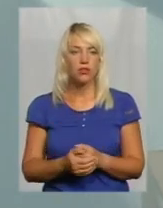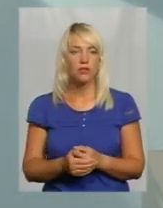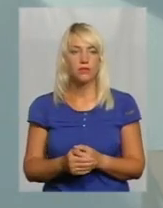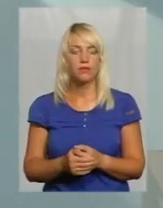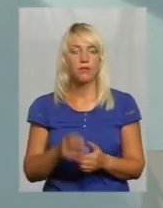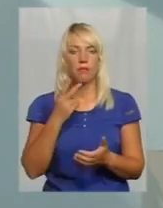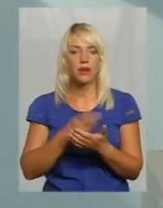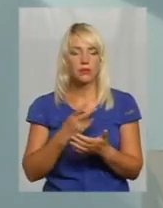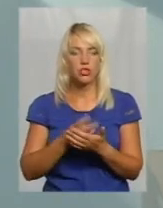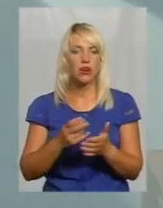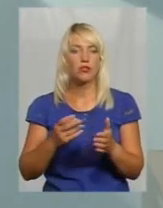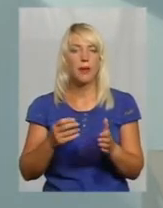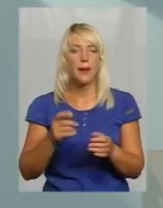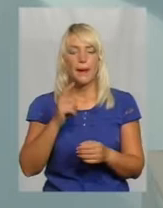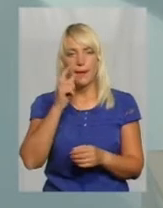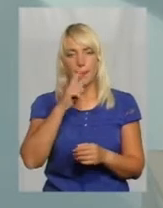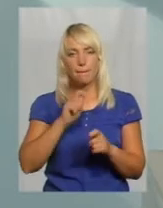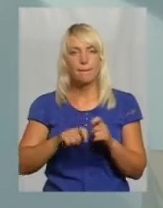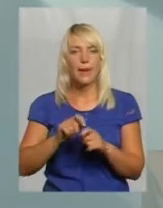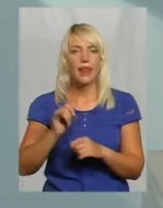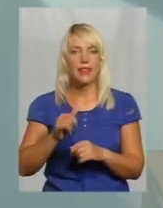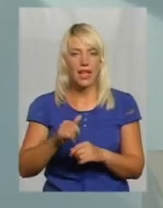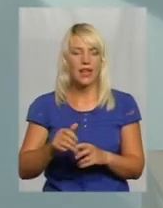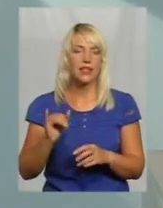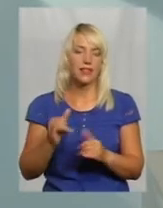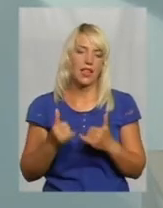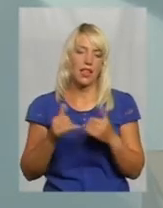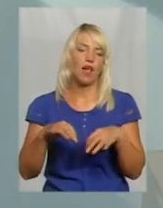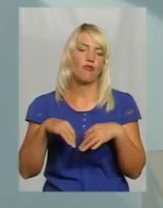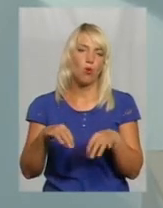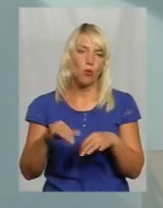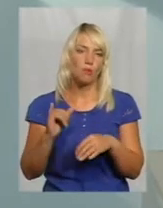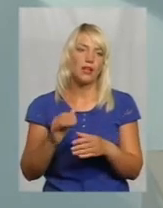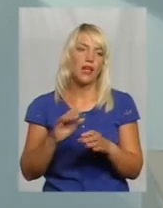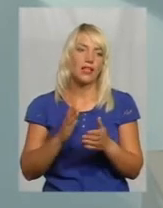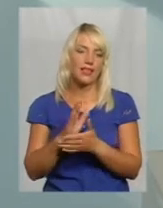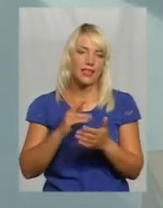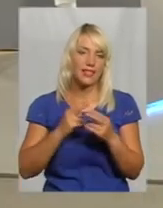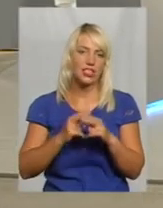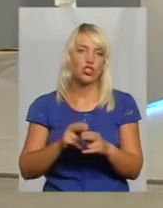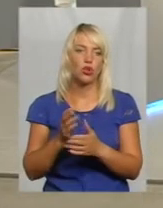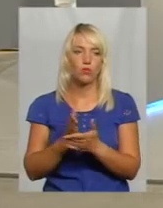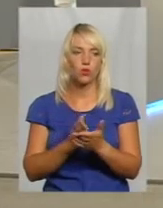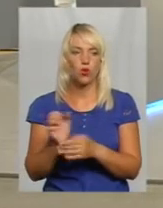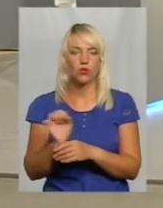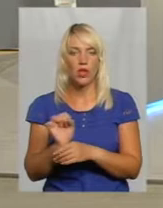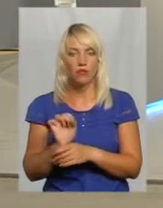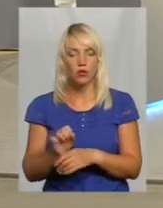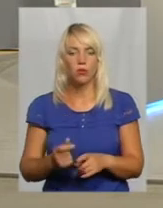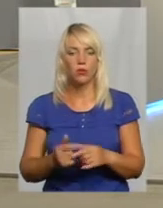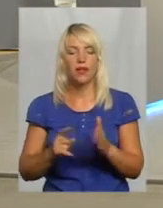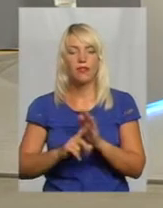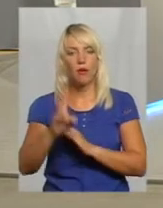передбачають пальне для автомобіля, ну і технічне обслуговування автомобіля. Ви на початку сказали про те,